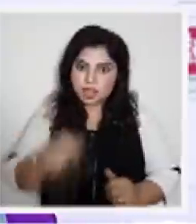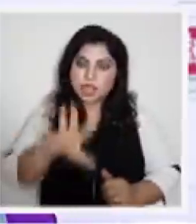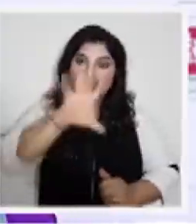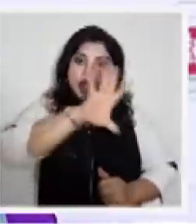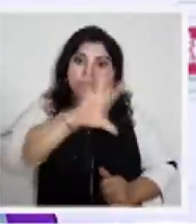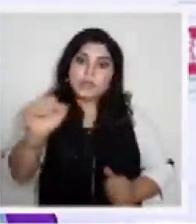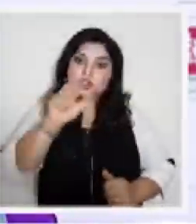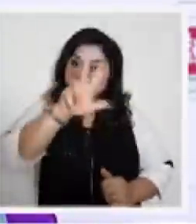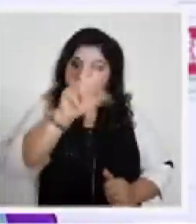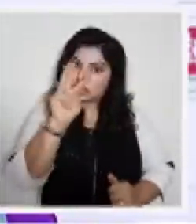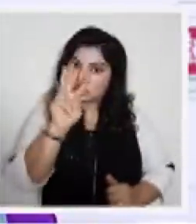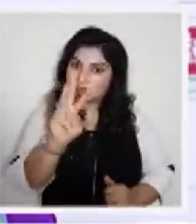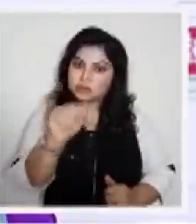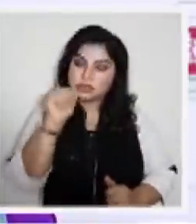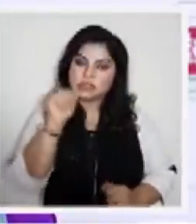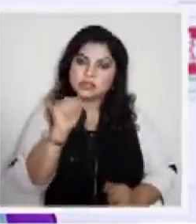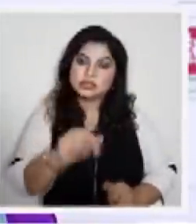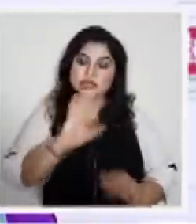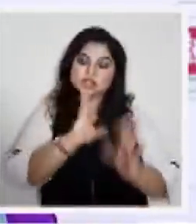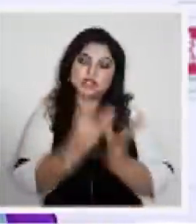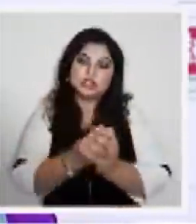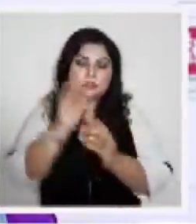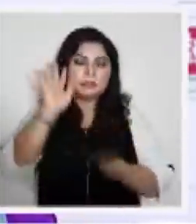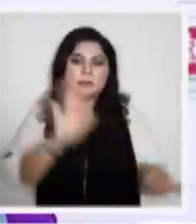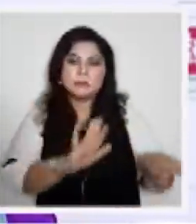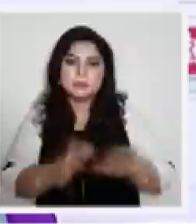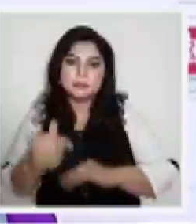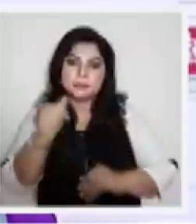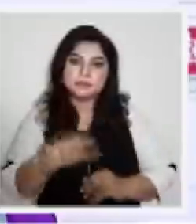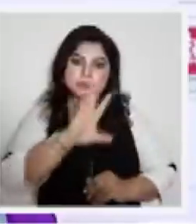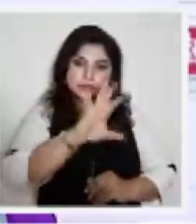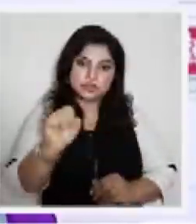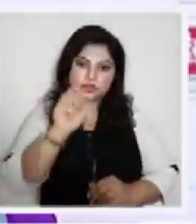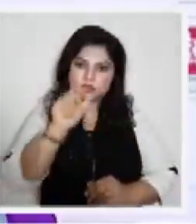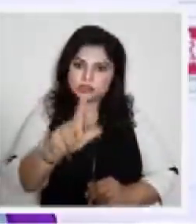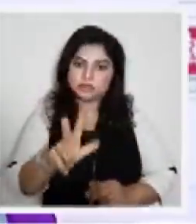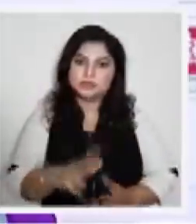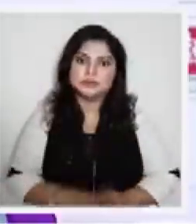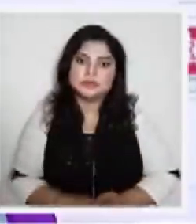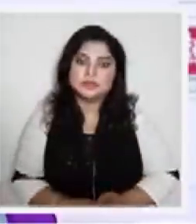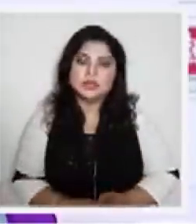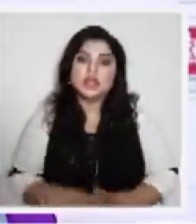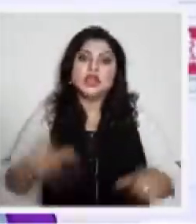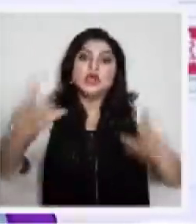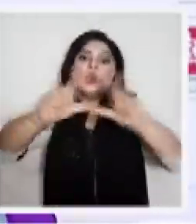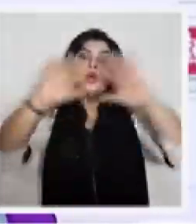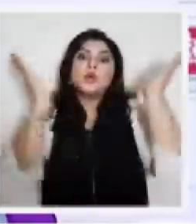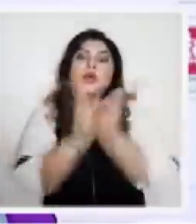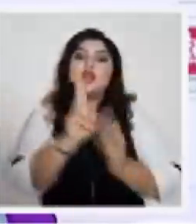10,32,167 জন। মৃত্যুবরণ করেছেন দক্ষিণ পূর্ব এশিয়া 24 ঘন্টায় 584 জন, এ পর্যন্ত